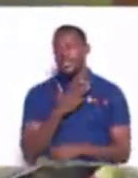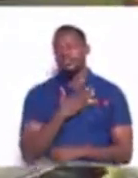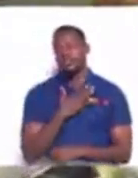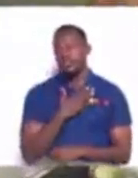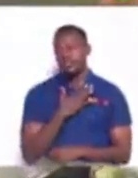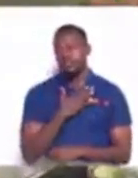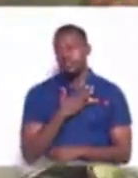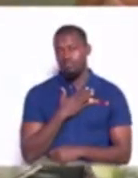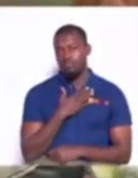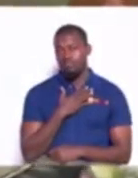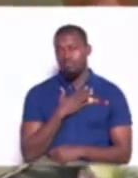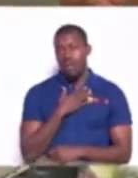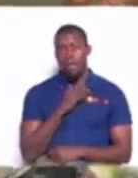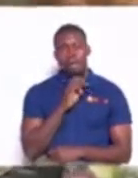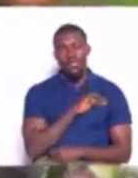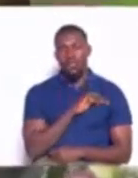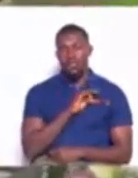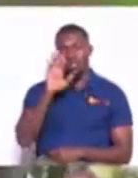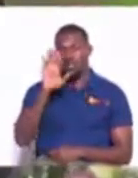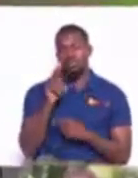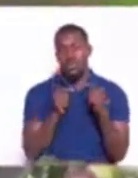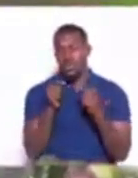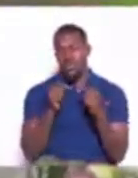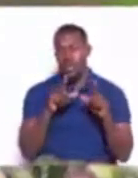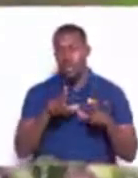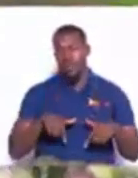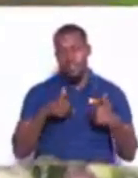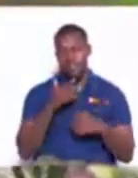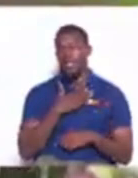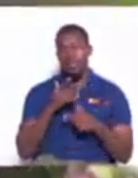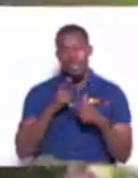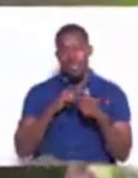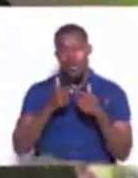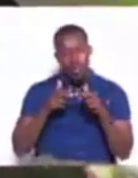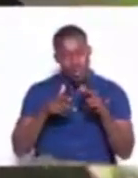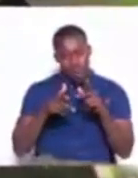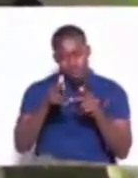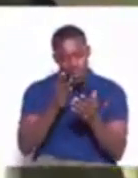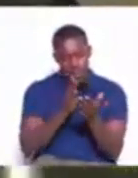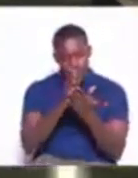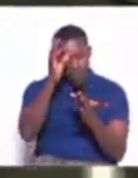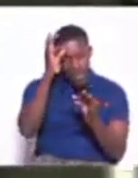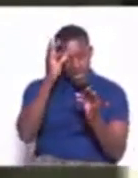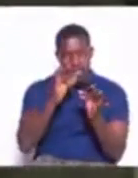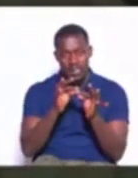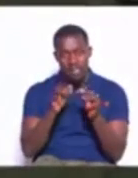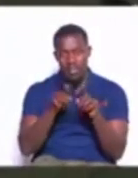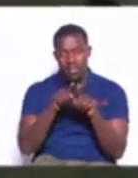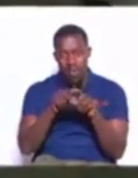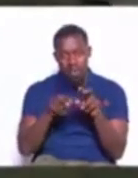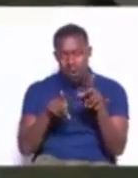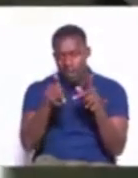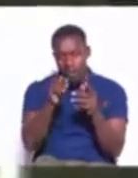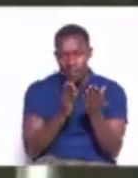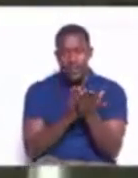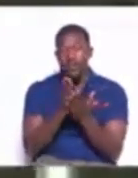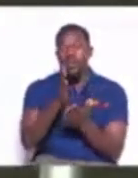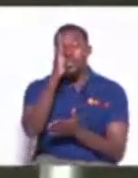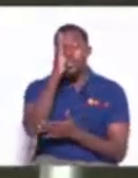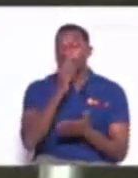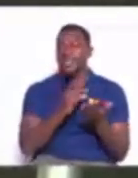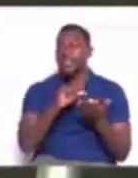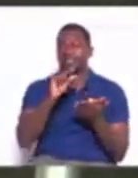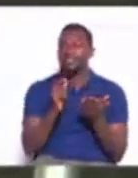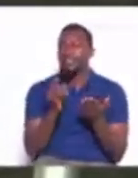itawale maisha yangu. Ili nitembee katika neema, niwe katika utii wa neno lako. Kuna jambo labda